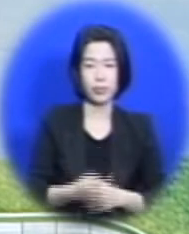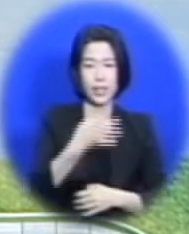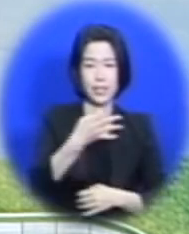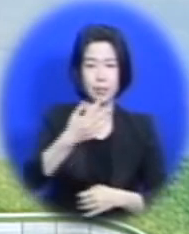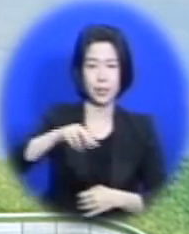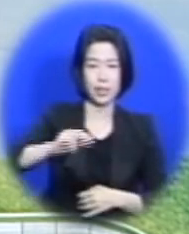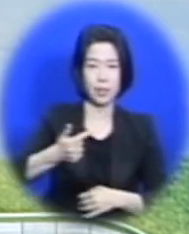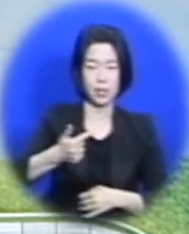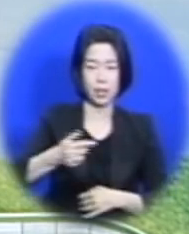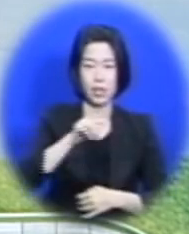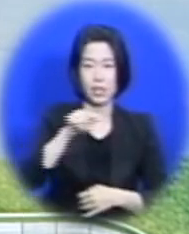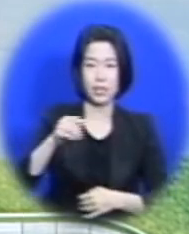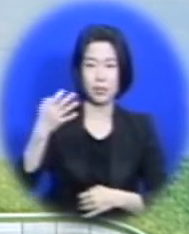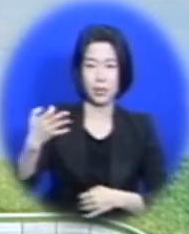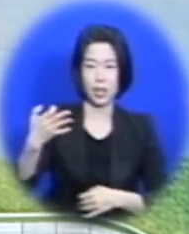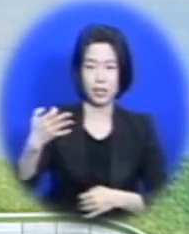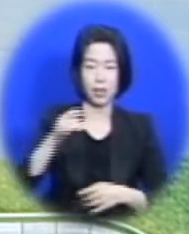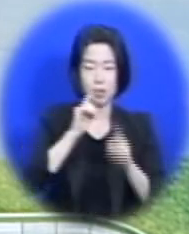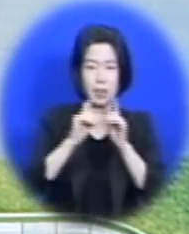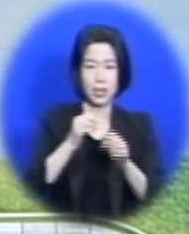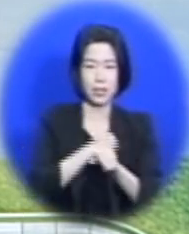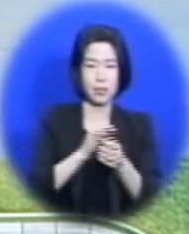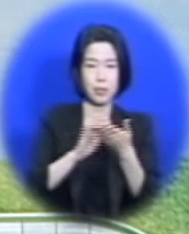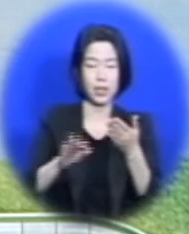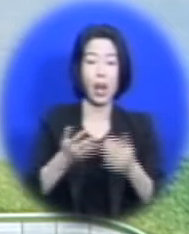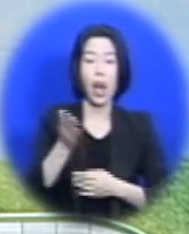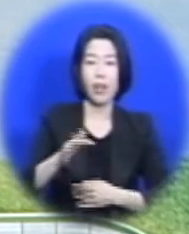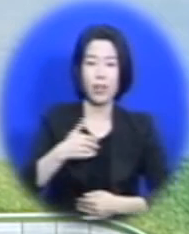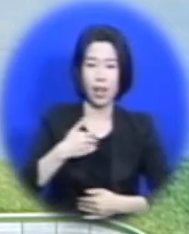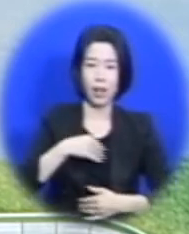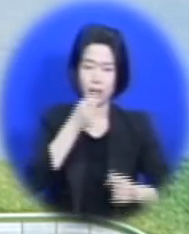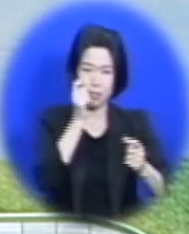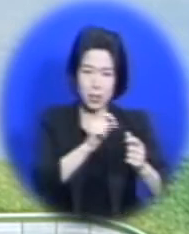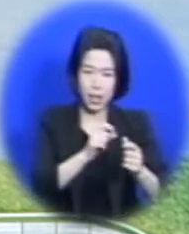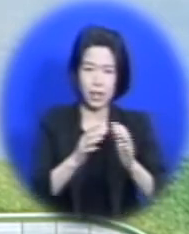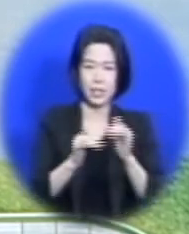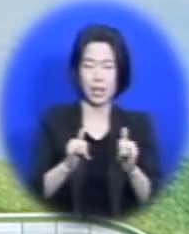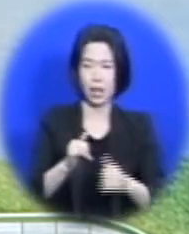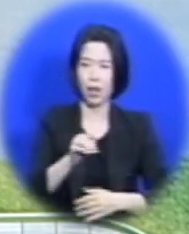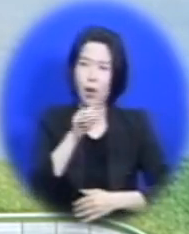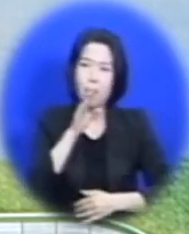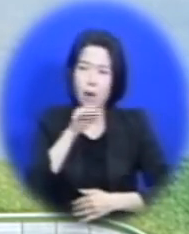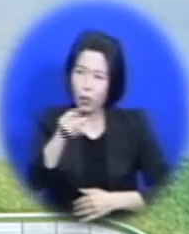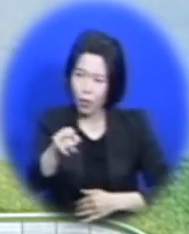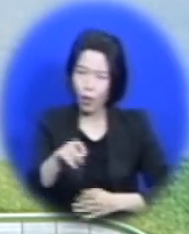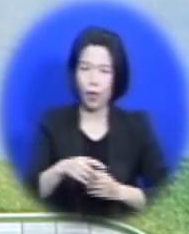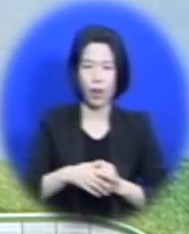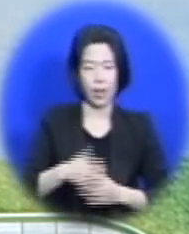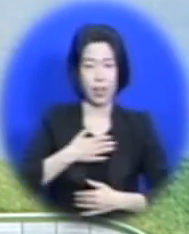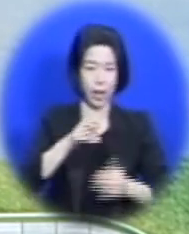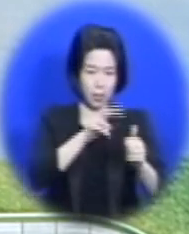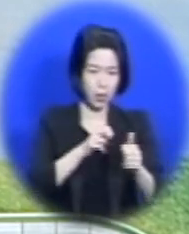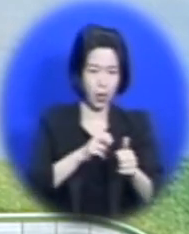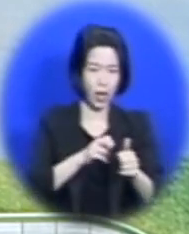13절, 14절 말씀입니다. 그런데 나를 비난하는 자가 바로 너라니, 나를